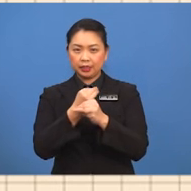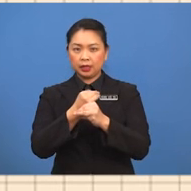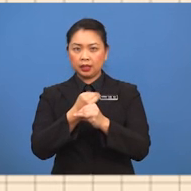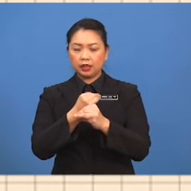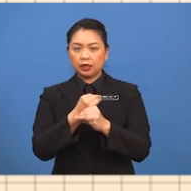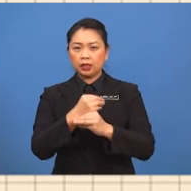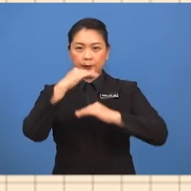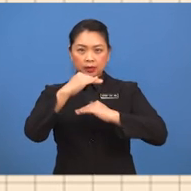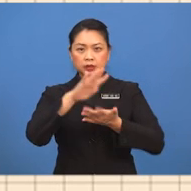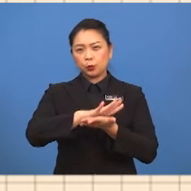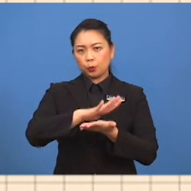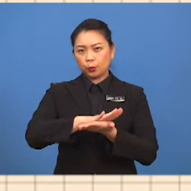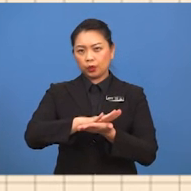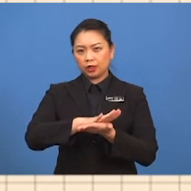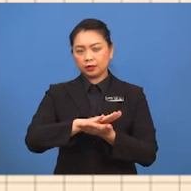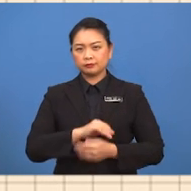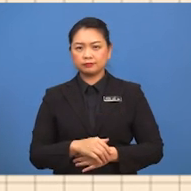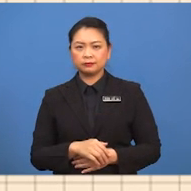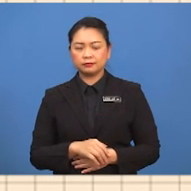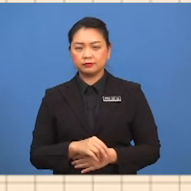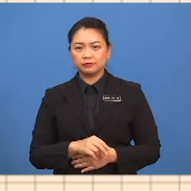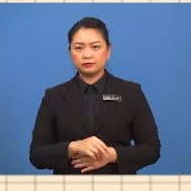matematik peringkat sekolah.